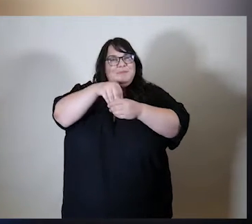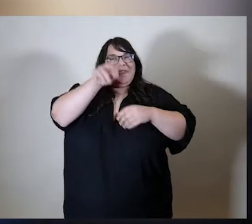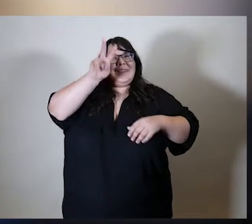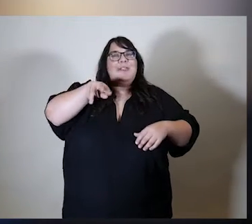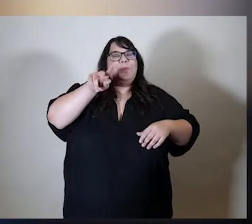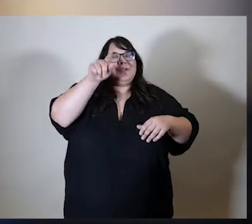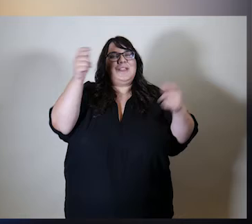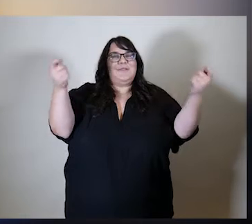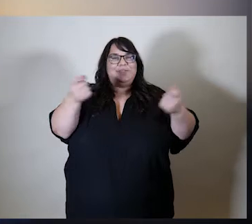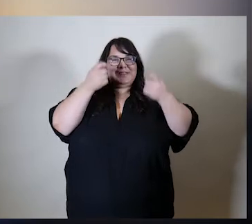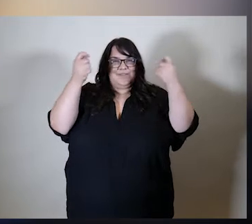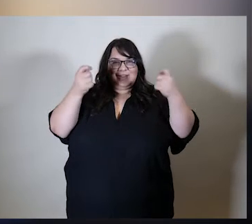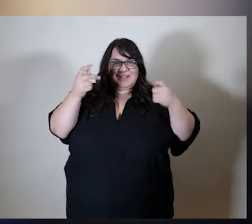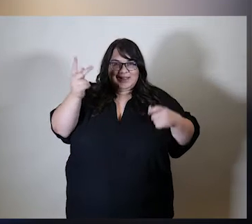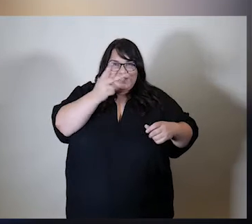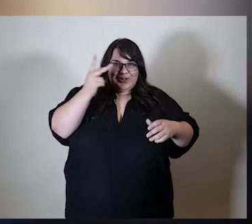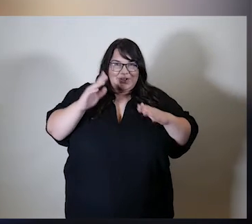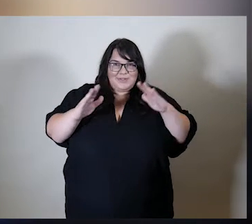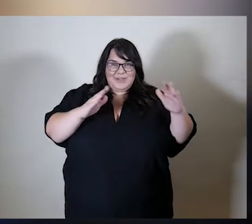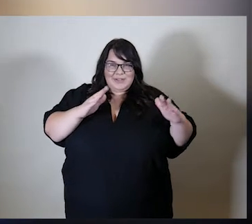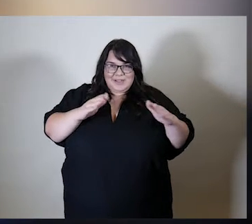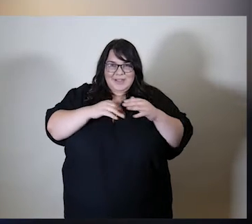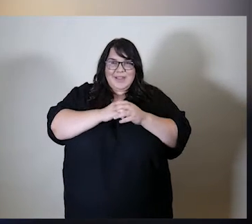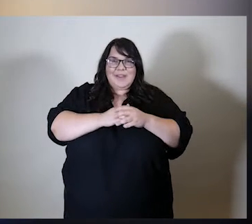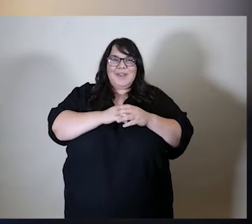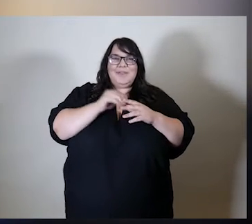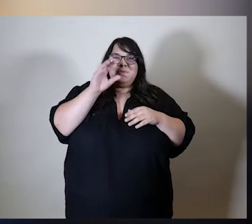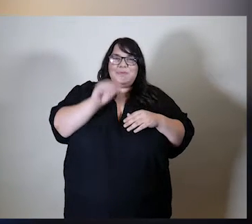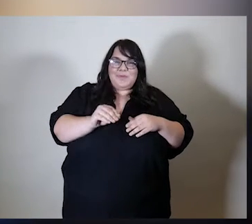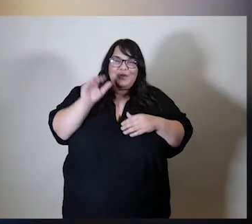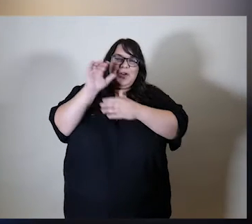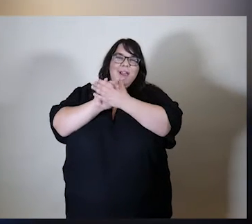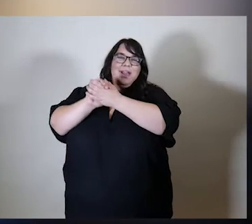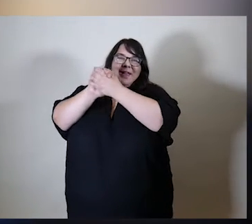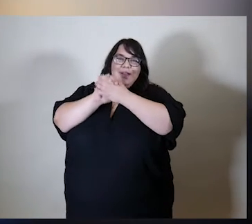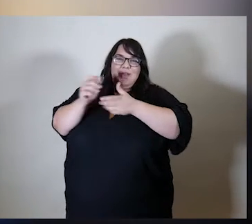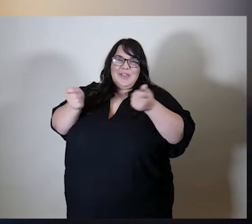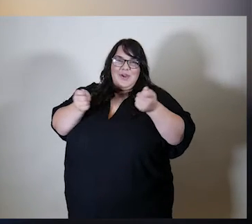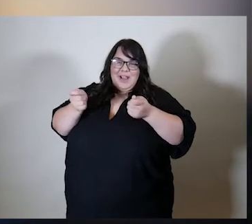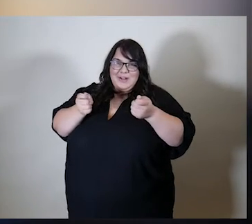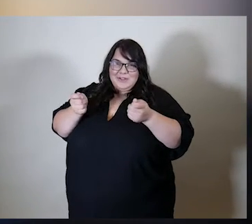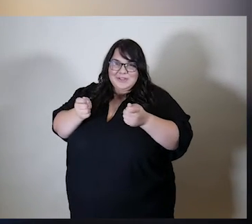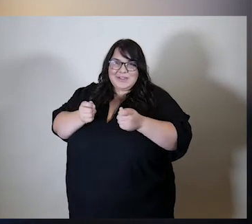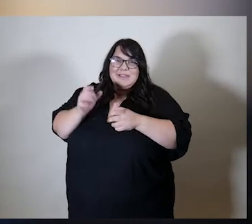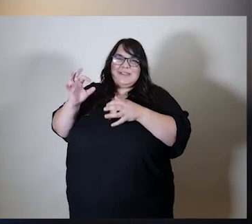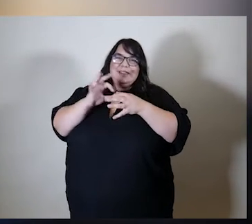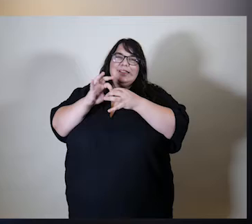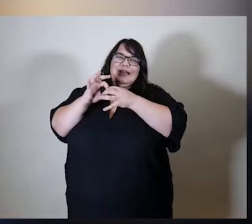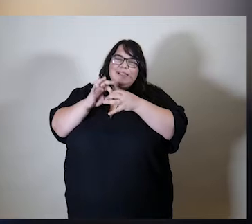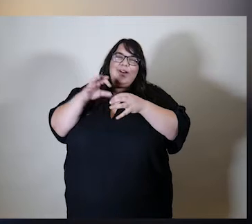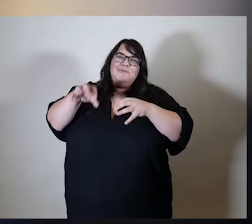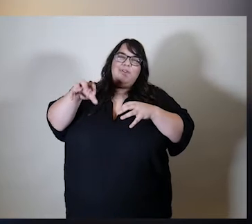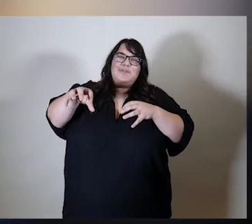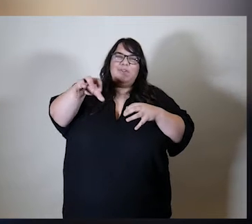και συμμετέχει στο Δήμερο Φεστιβάλ Κοινωνικής Φροντίδας που διοργανώνει η Υπομαμαία Δυτικής Ελλάδας και Νοτίων Ιωνίων